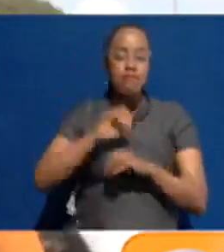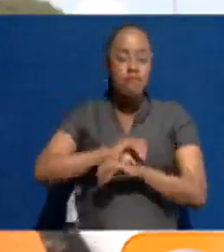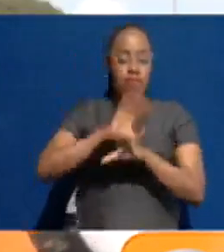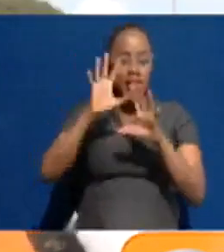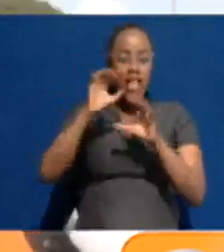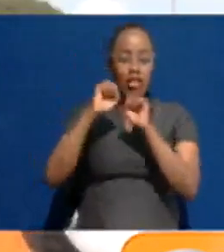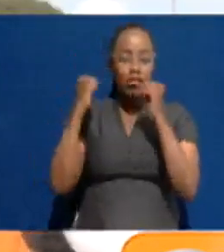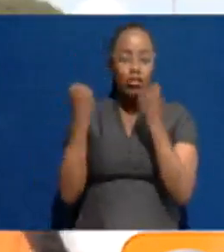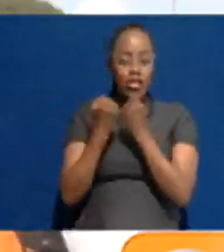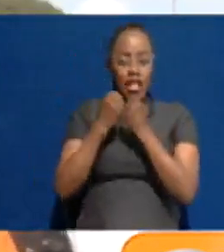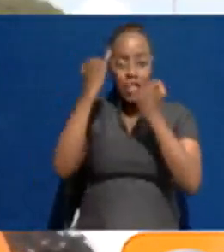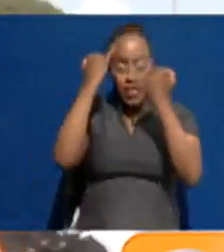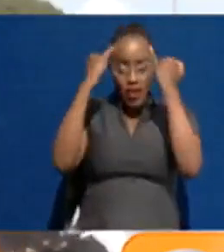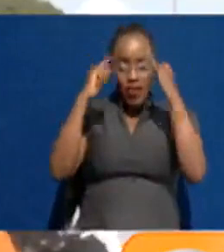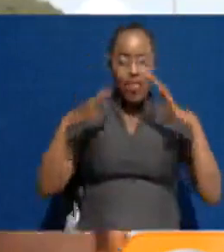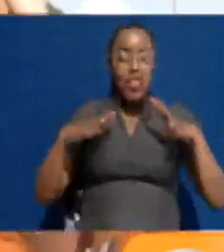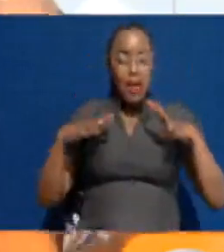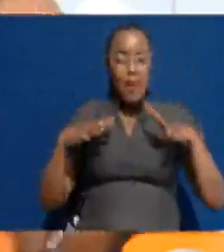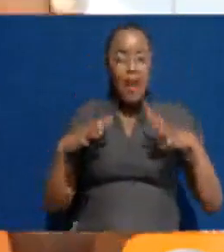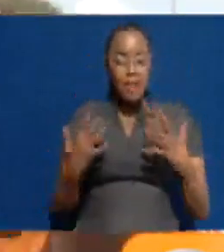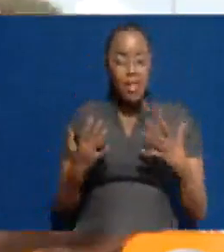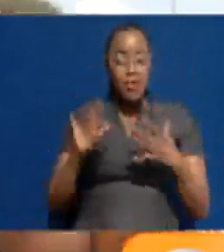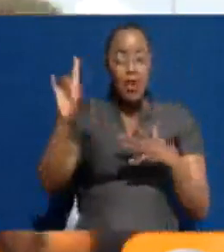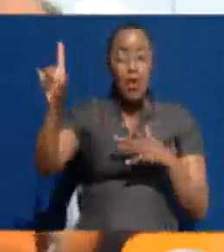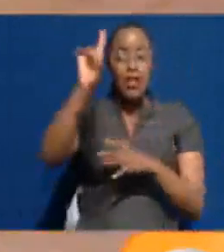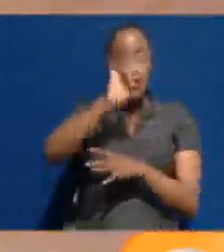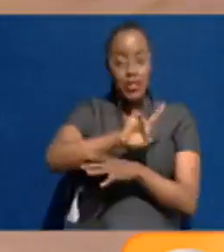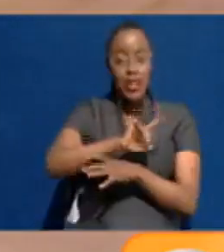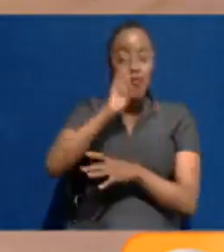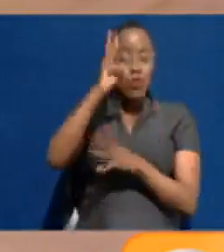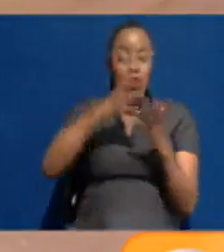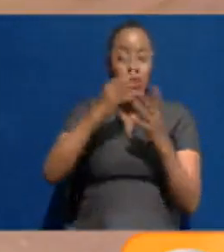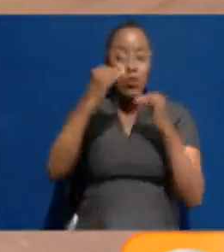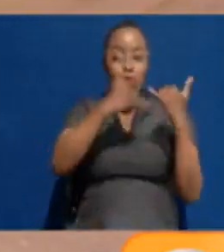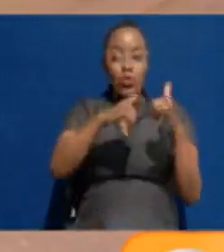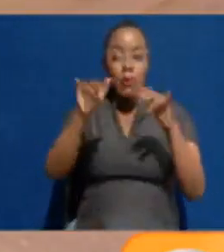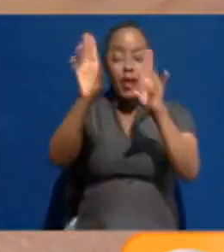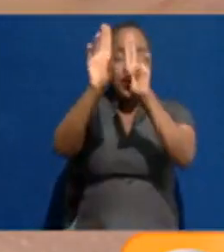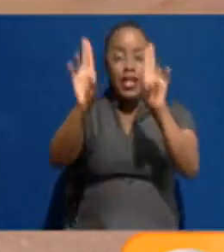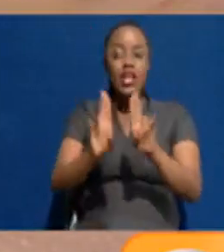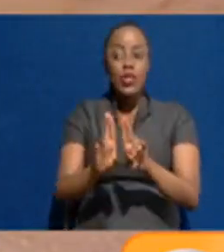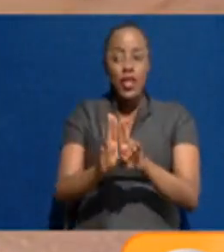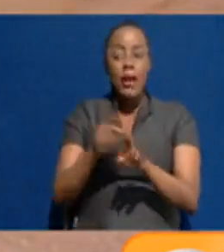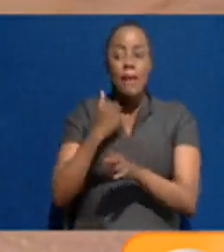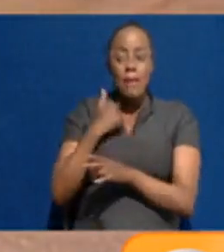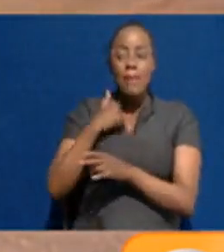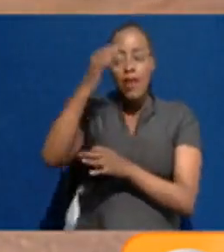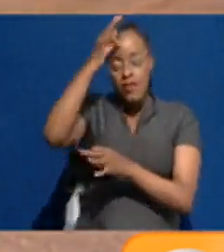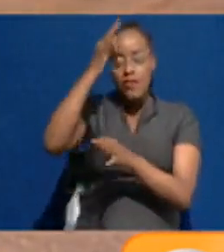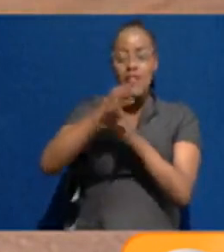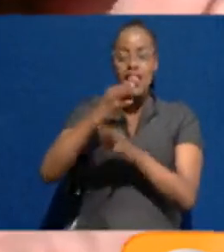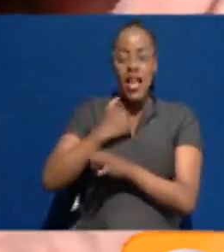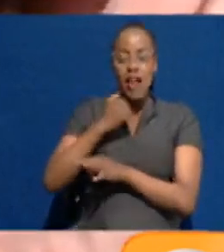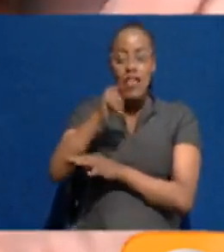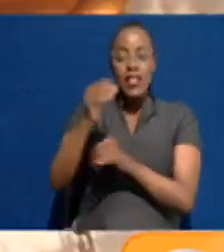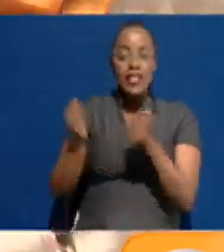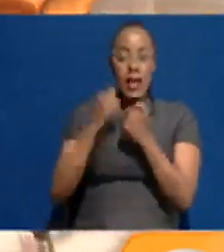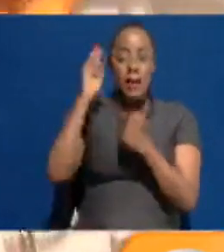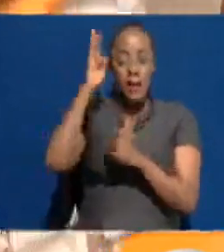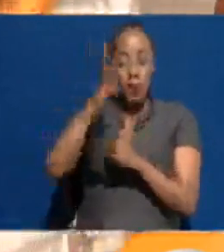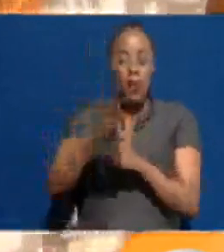Initiative, wakijivunia kwamba siku moja wataenda kucheza international, na niko na hiyo imani kuwa